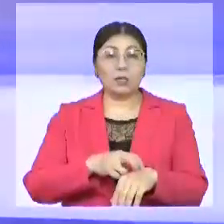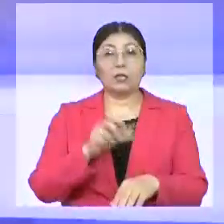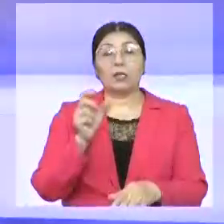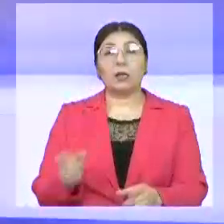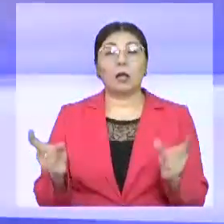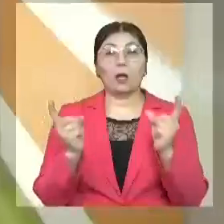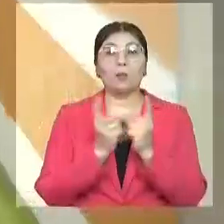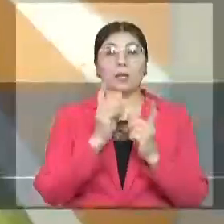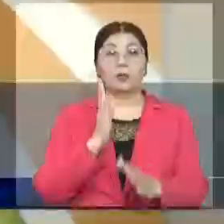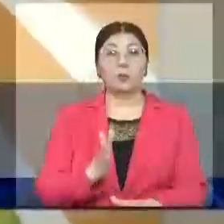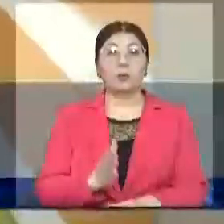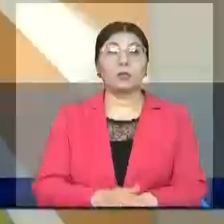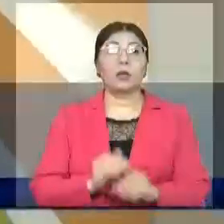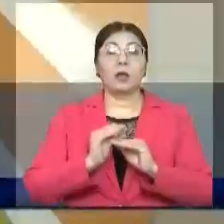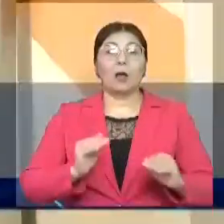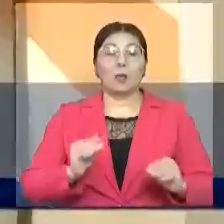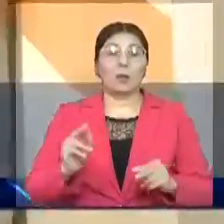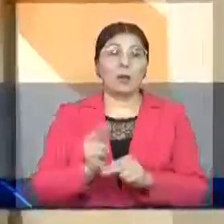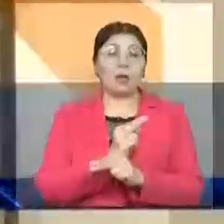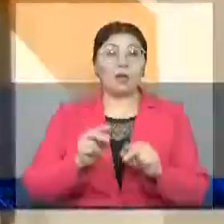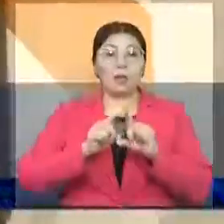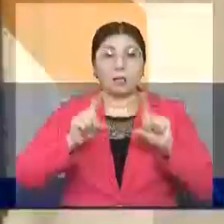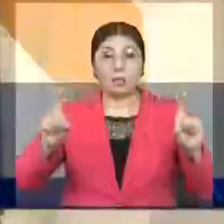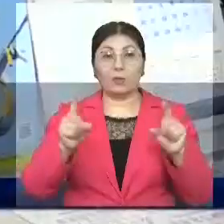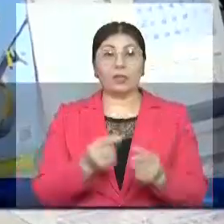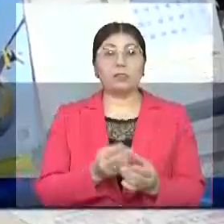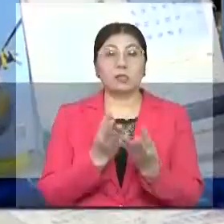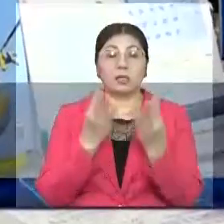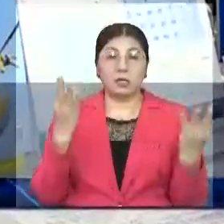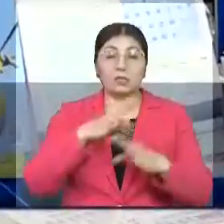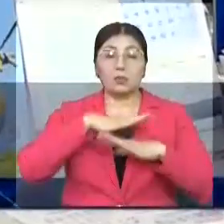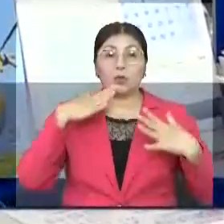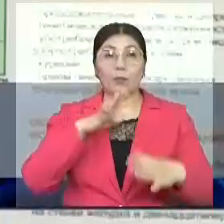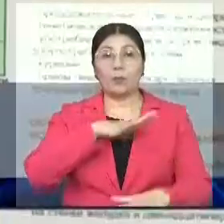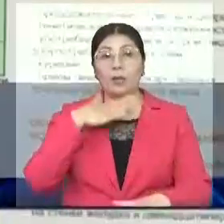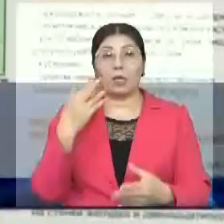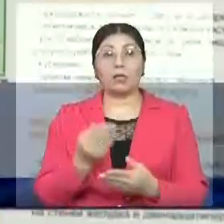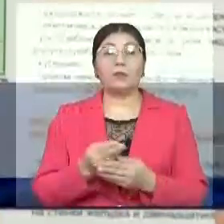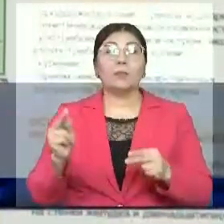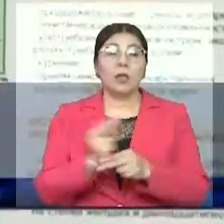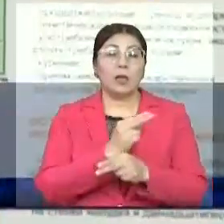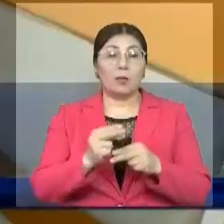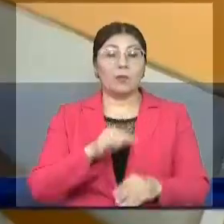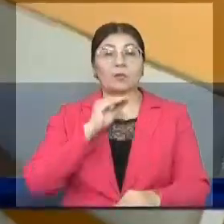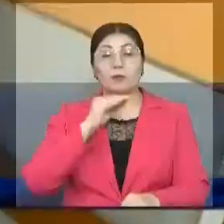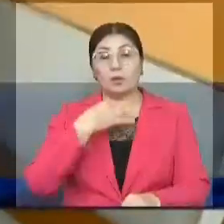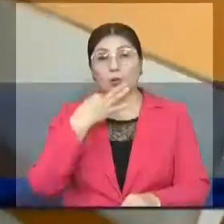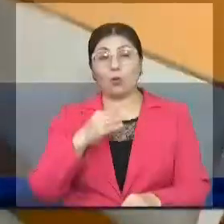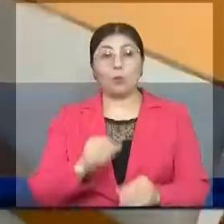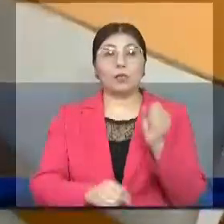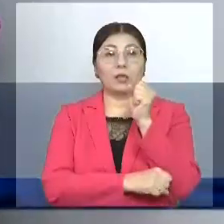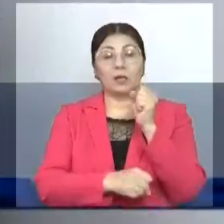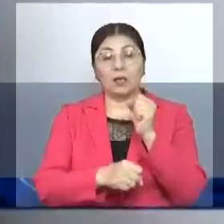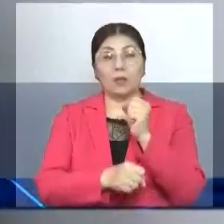болады. Балалар емханасының дәлізінде бүгін кезек әдеттегіден көп. Бәрде уақытылы ем-дом қабылдап, білікті мамандардың кеңесін алуға келген.